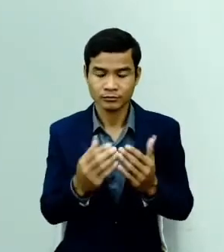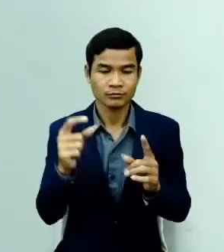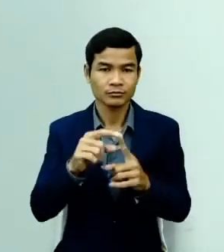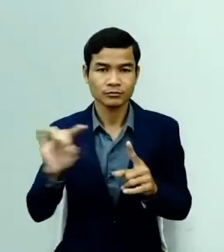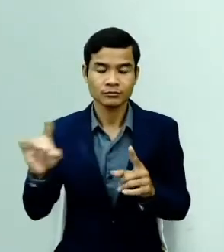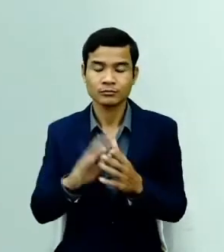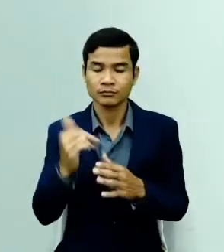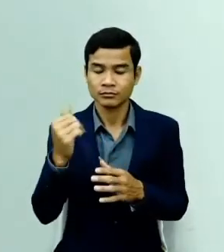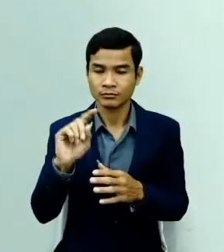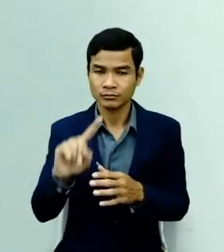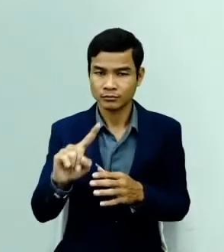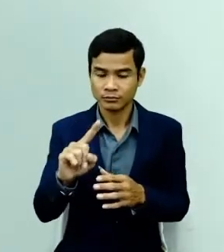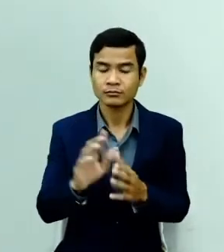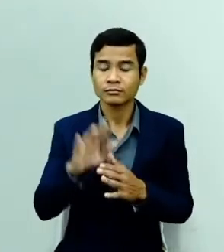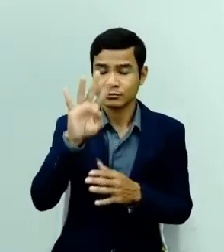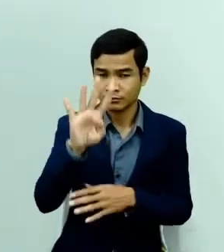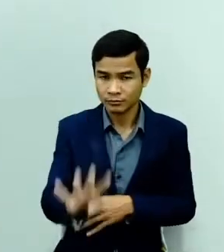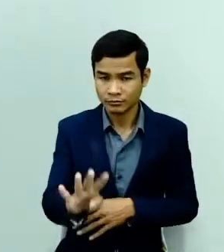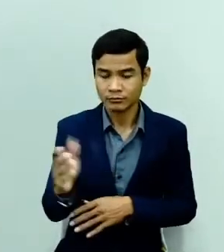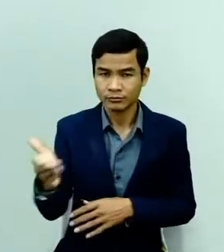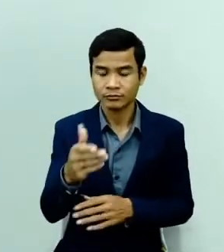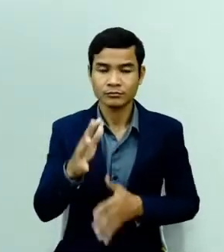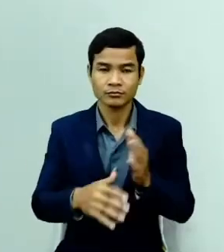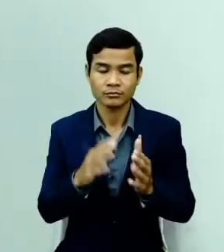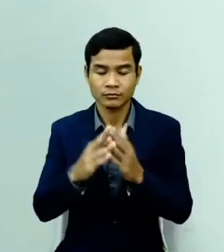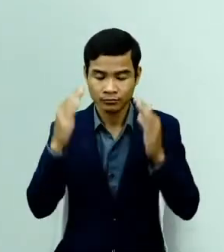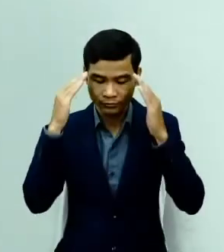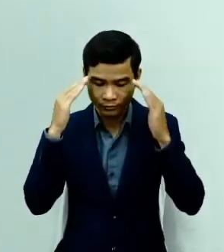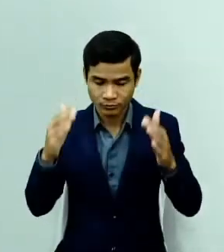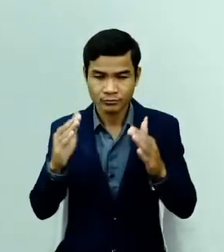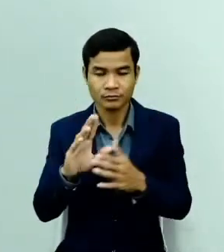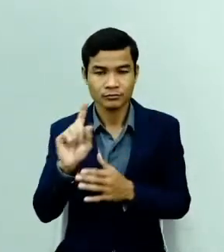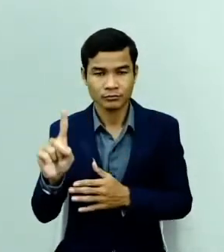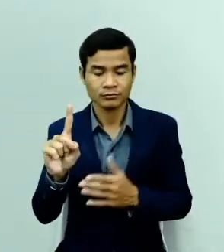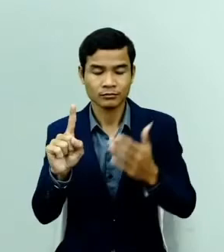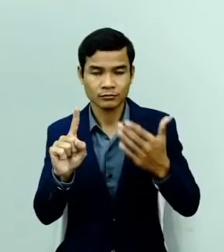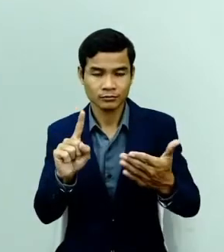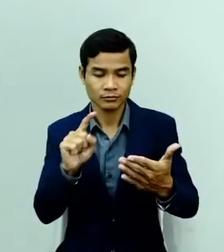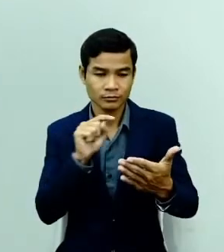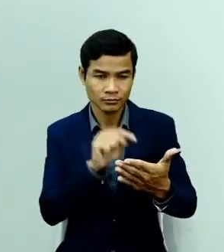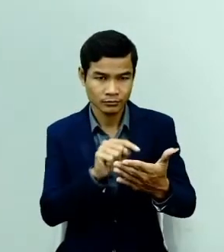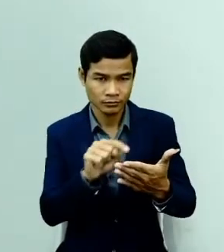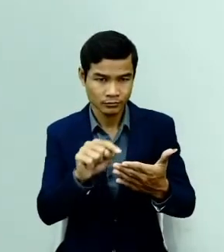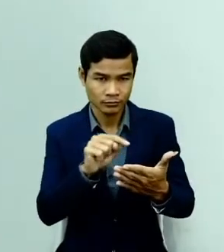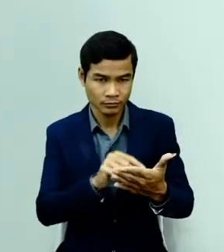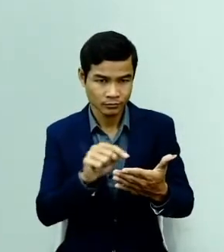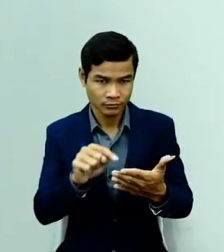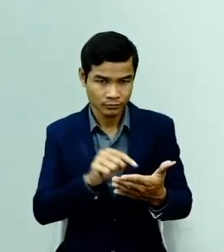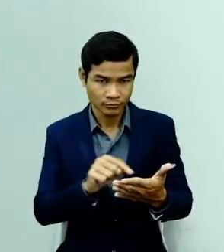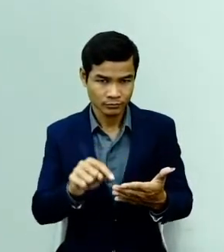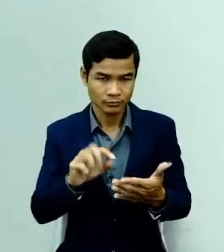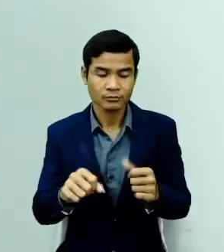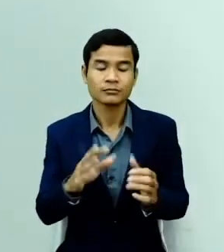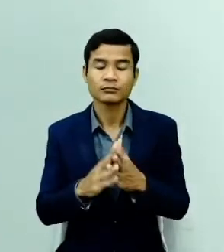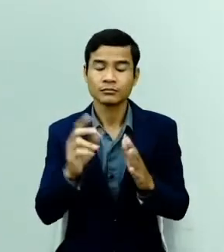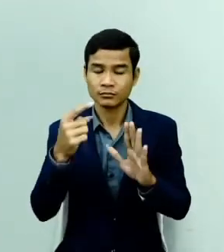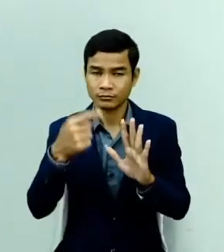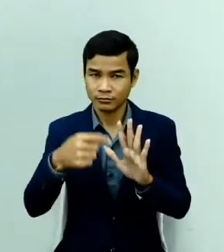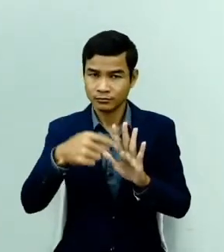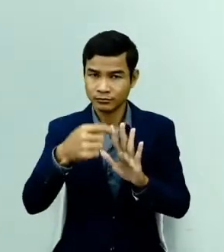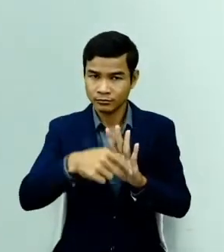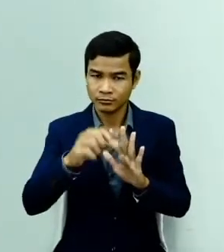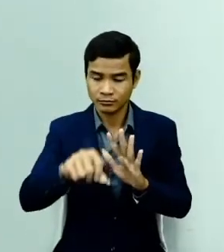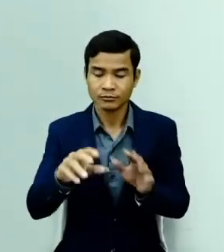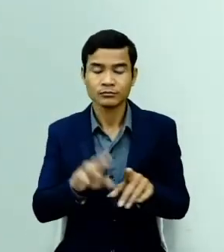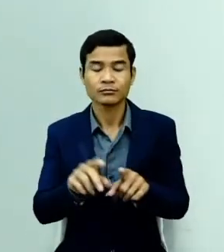1នេះគឺតារាងជួរឈរអញ្ចឹងយើងអានដោយយកចង្អុលដៃចង្អុលឲ្យចំតួអក្សរហើយនឹងស្រៈចាហើយ